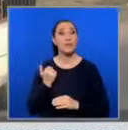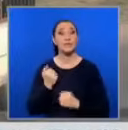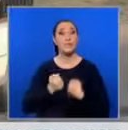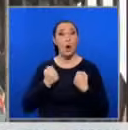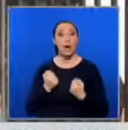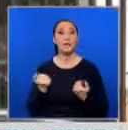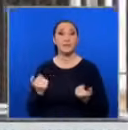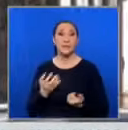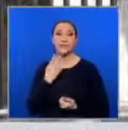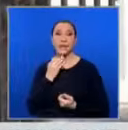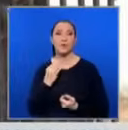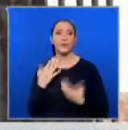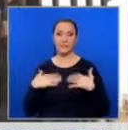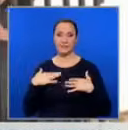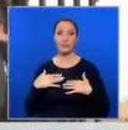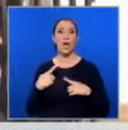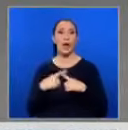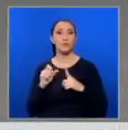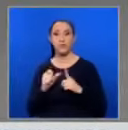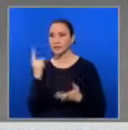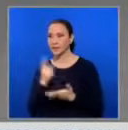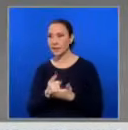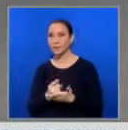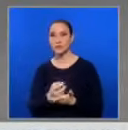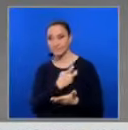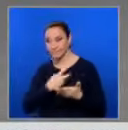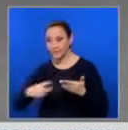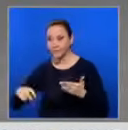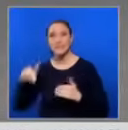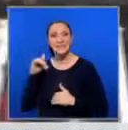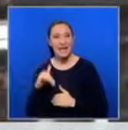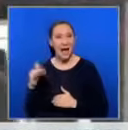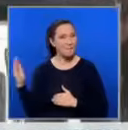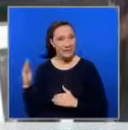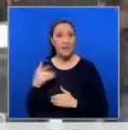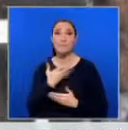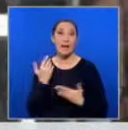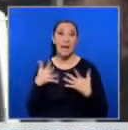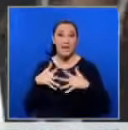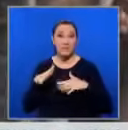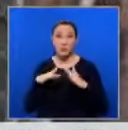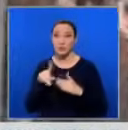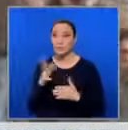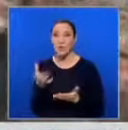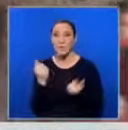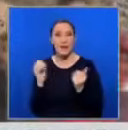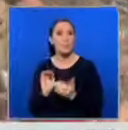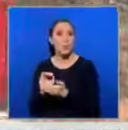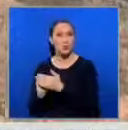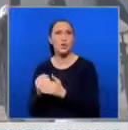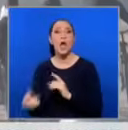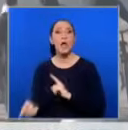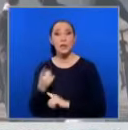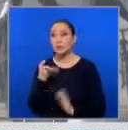центъра на Хан Юнис беше наредено да се изтеглят на запад, но там няма инфраструктура и не могат да намерят подслон. Хиляди тръгнаха на юг към Рафа